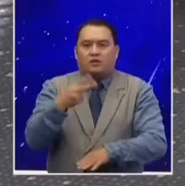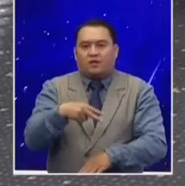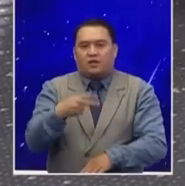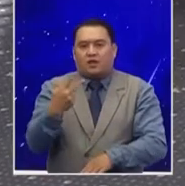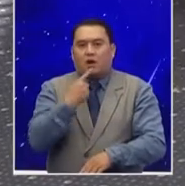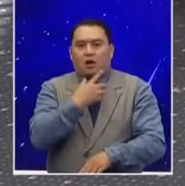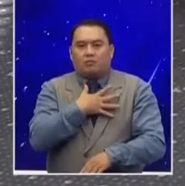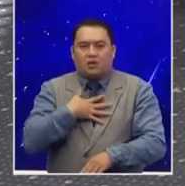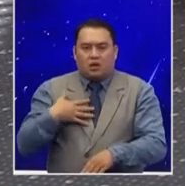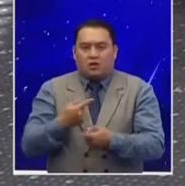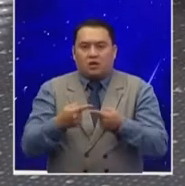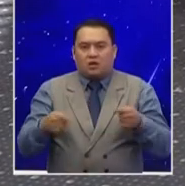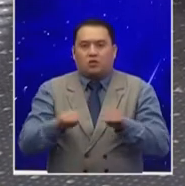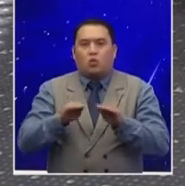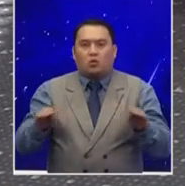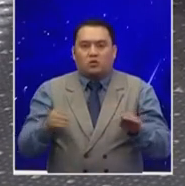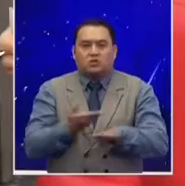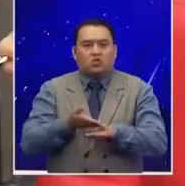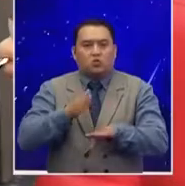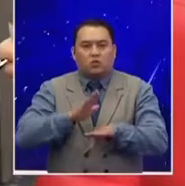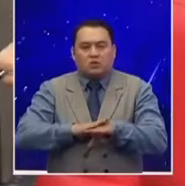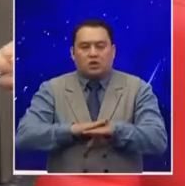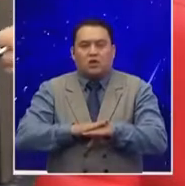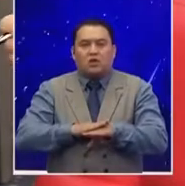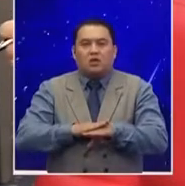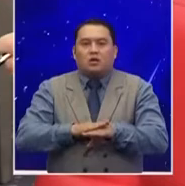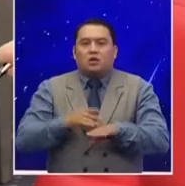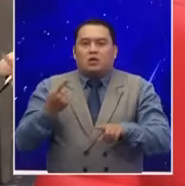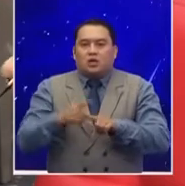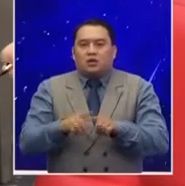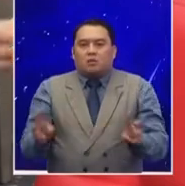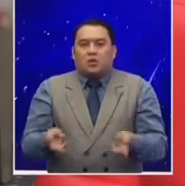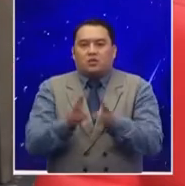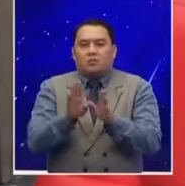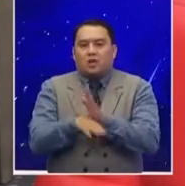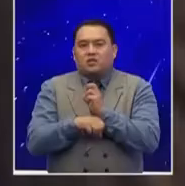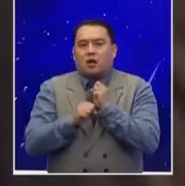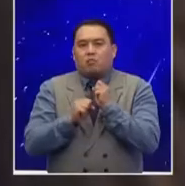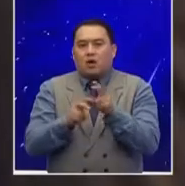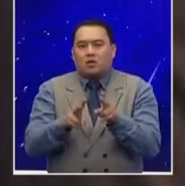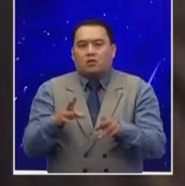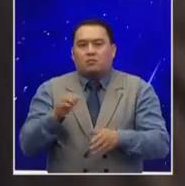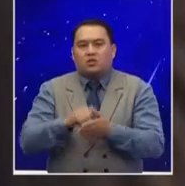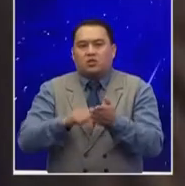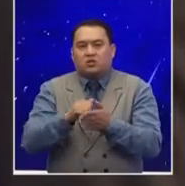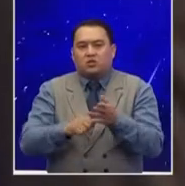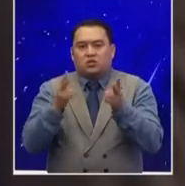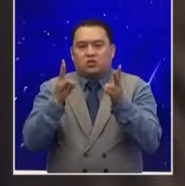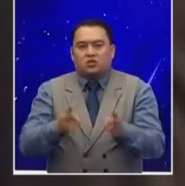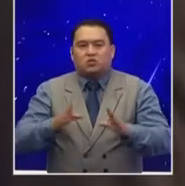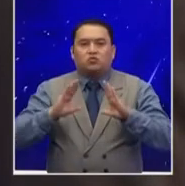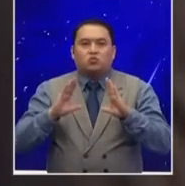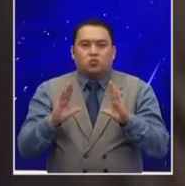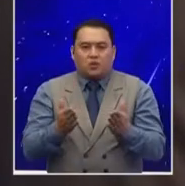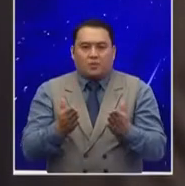23 получили травмы различной степени тяжести. Несоблюдение техники пожарной безопасности и стало причиной трагических